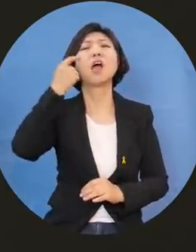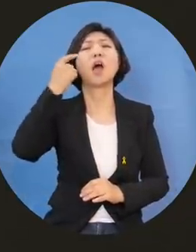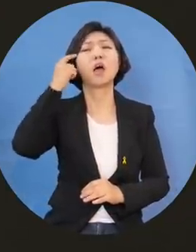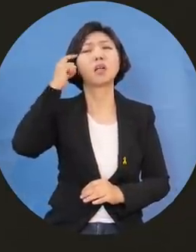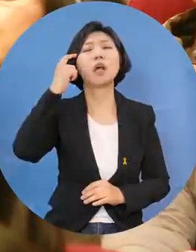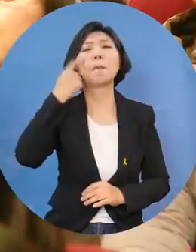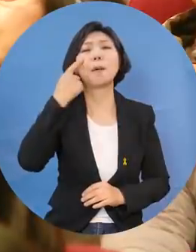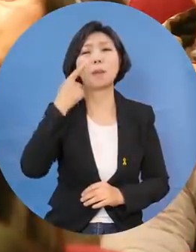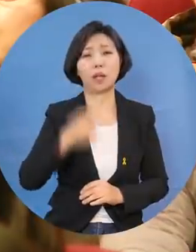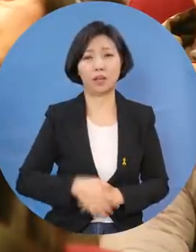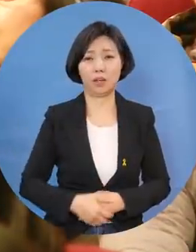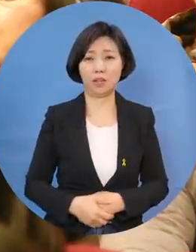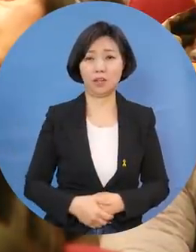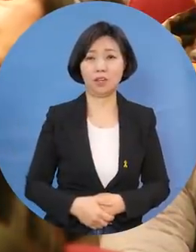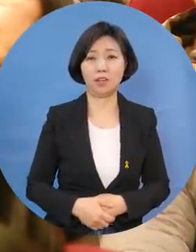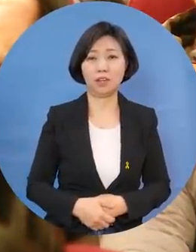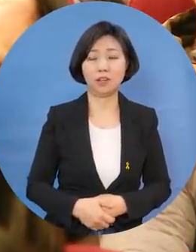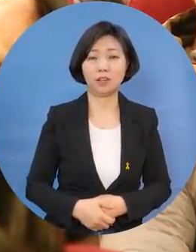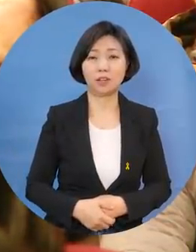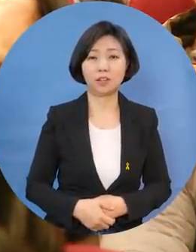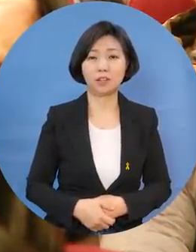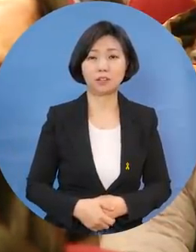봐라.